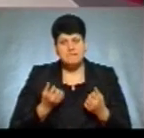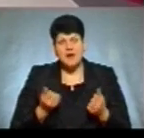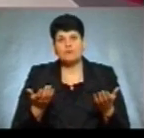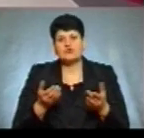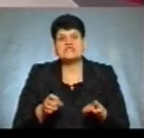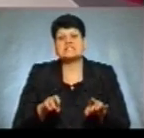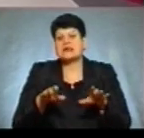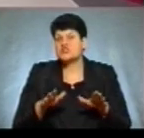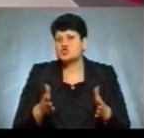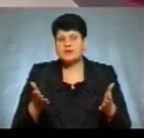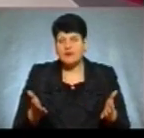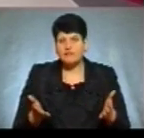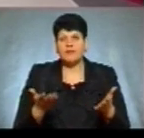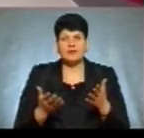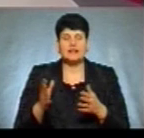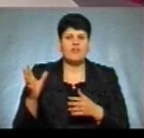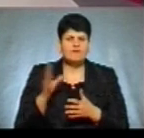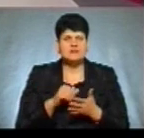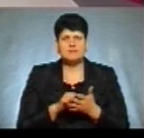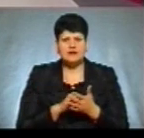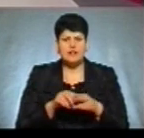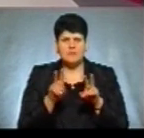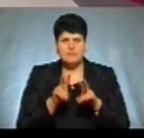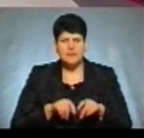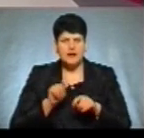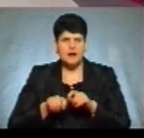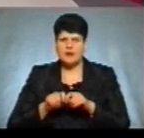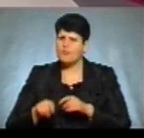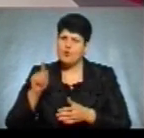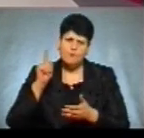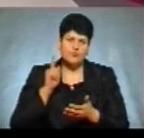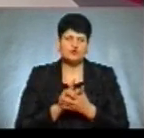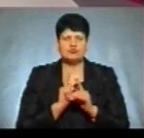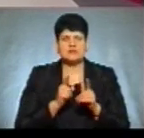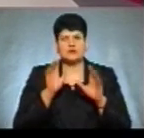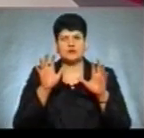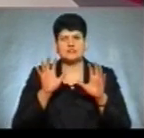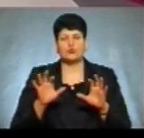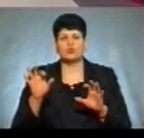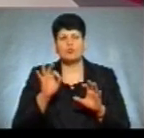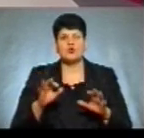якісь рішення. Однак всі ми ці матеріали переглядаємо обов'язково, згідно